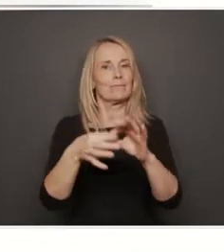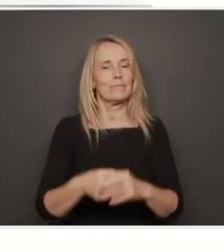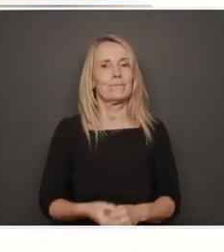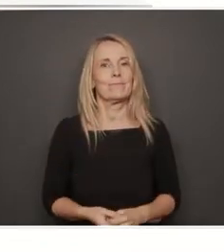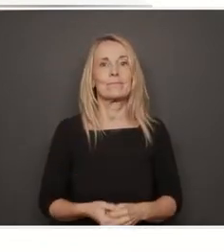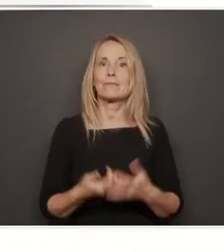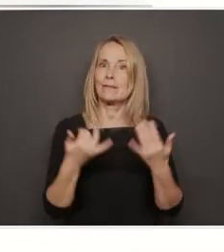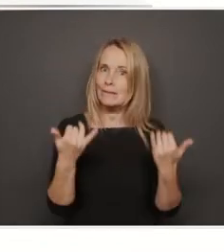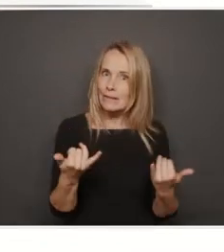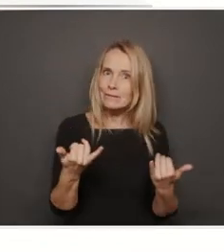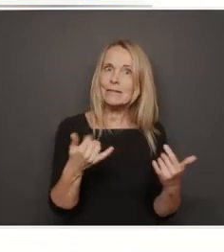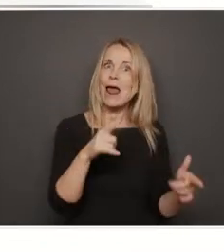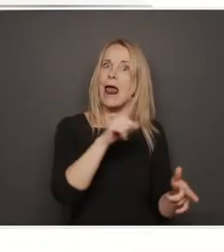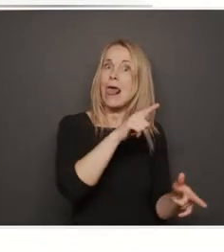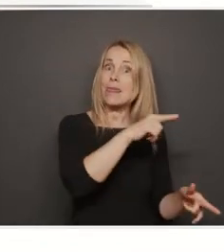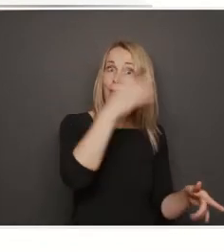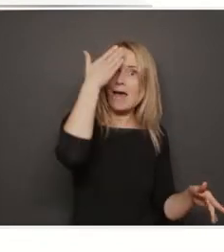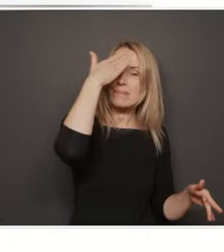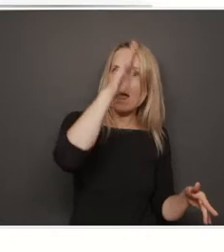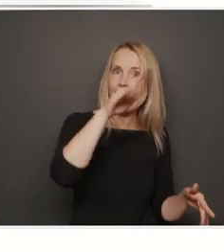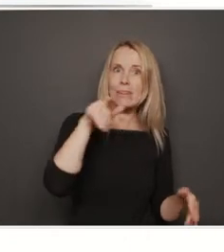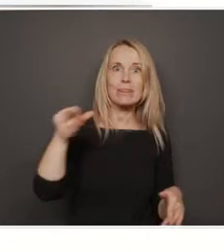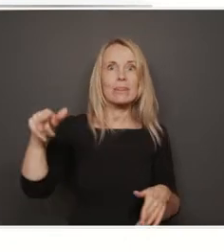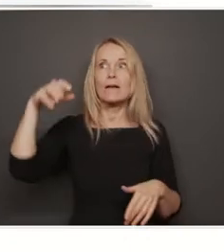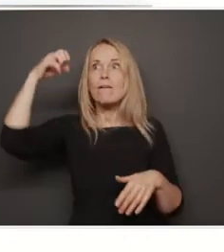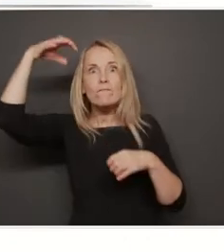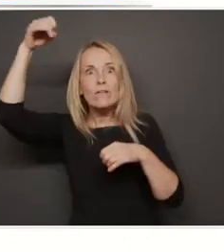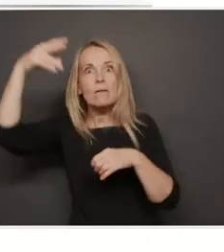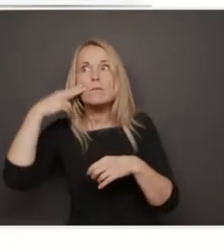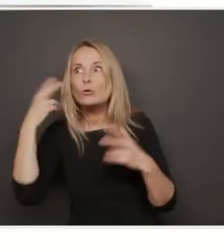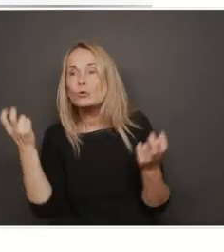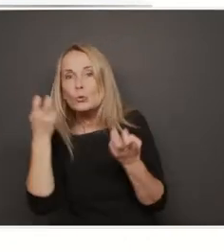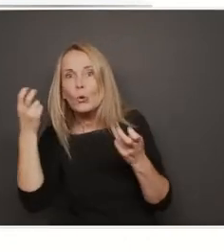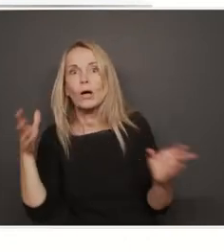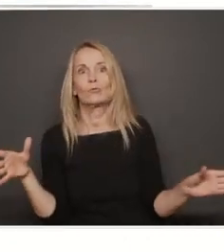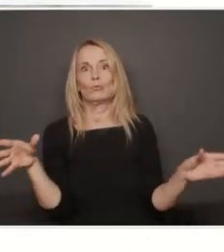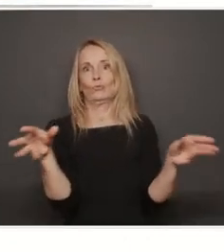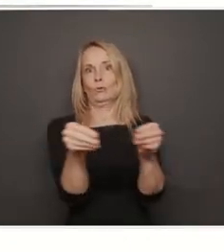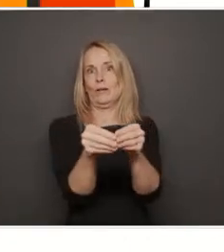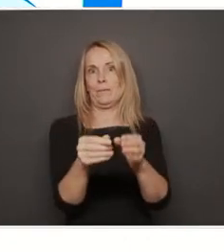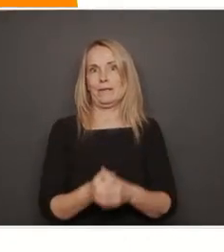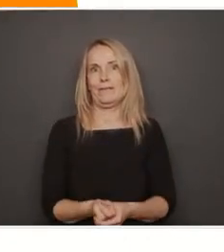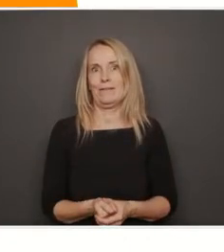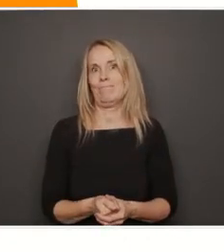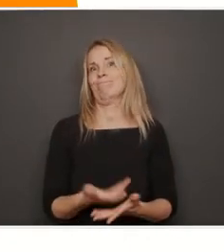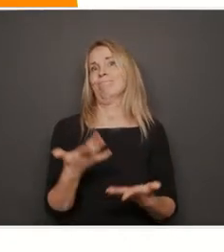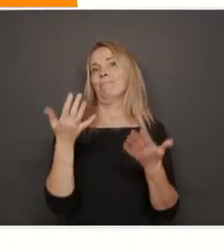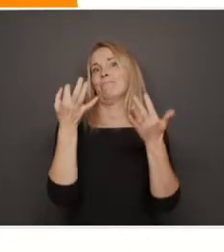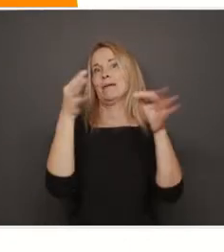Hier führen wir Lenas Talente und Haralds Suche zusammen. Volltreffer!